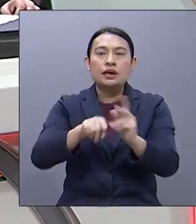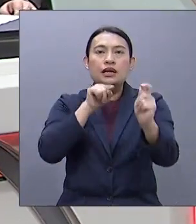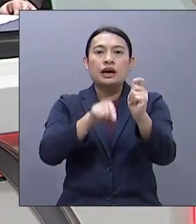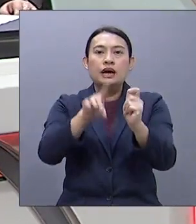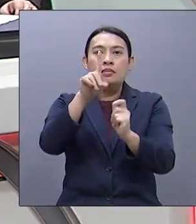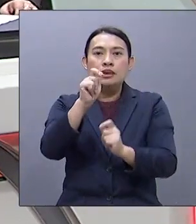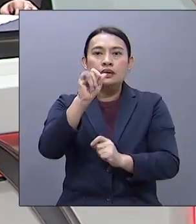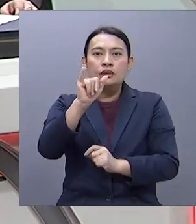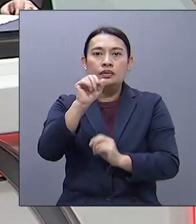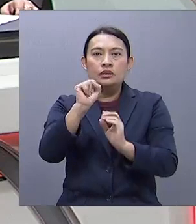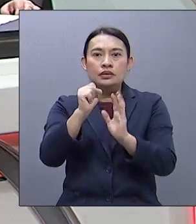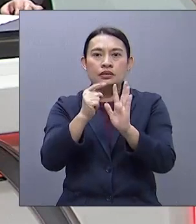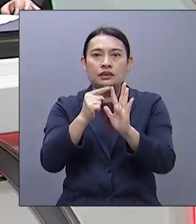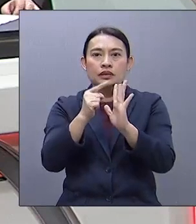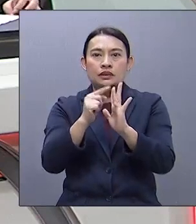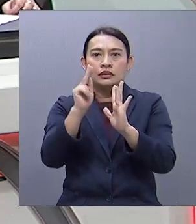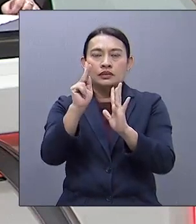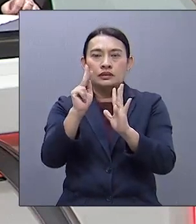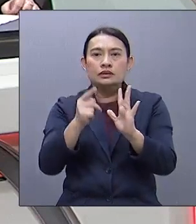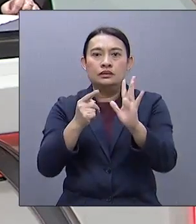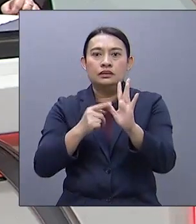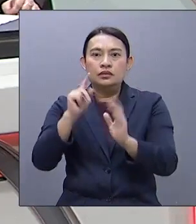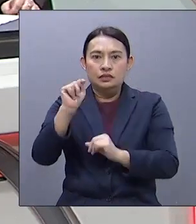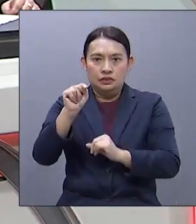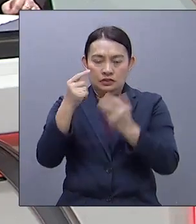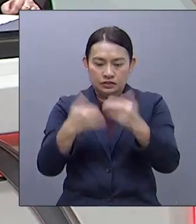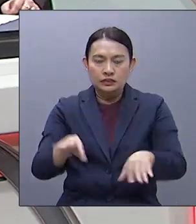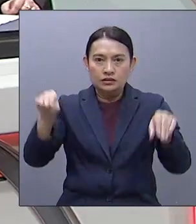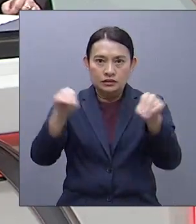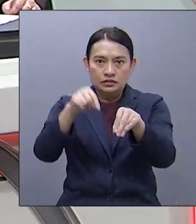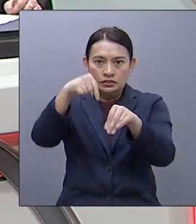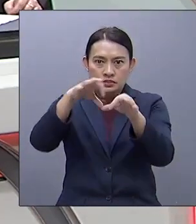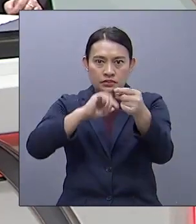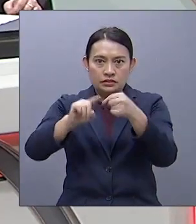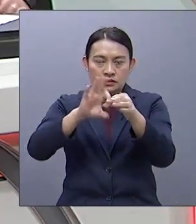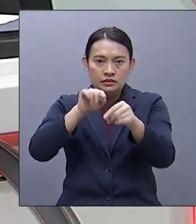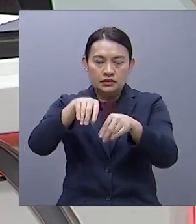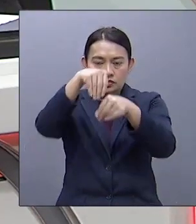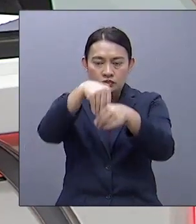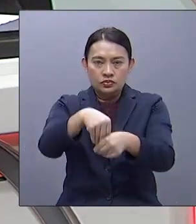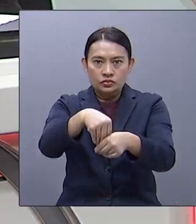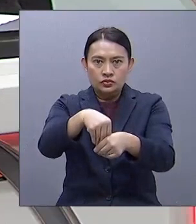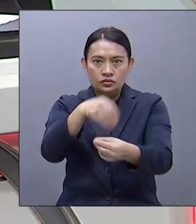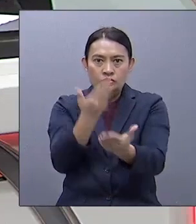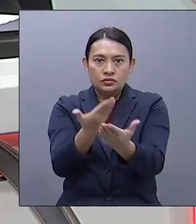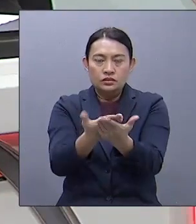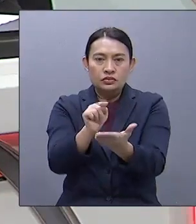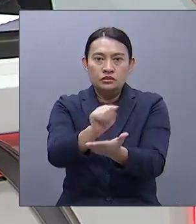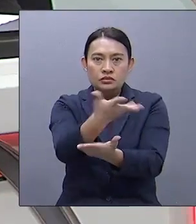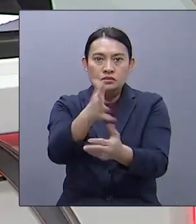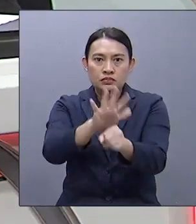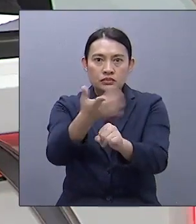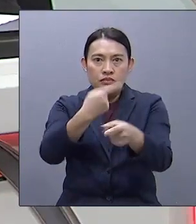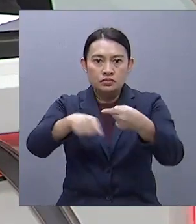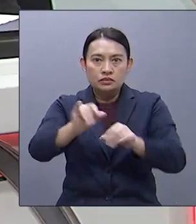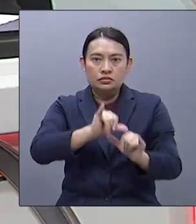ยอยู่ในพื้นที่ใกล้ๆกับจุดที่เกิดเหตุบางส่วนเขายังต้องอาศัยในพื้นที่ค่ะเพราะว่าไม่มีเงินพอจะออกไปพัก